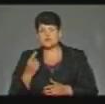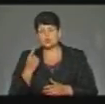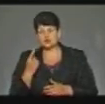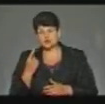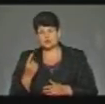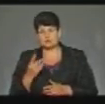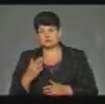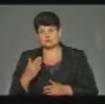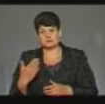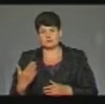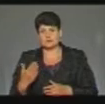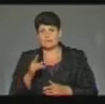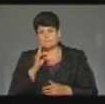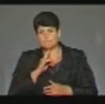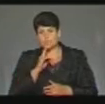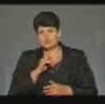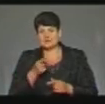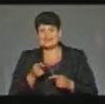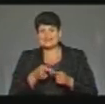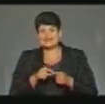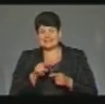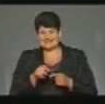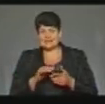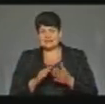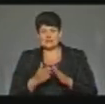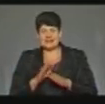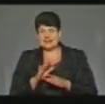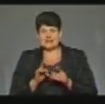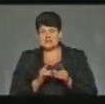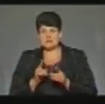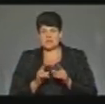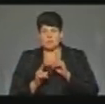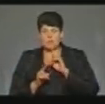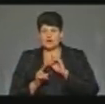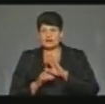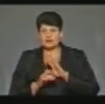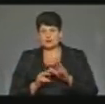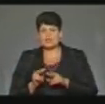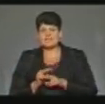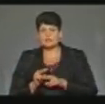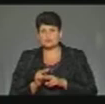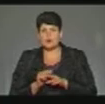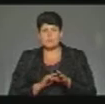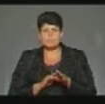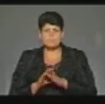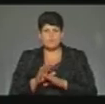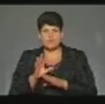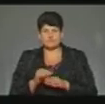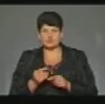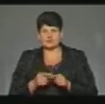знову ж таки, поки що така ситуація, ну, вона не зміниться, поки не буде відремонтований повністю цей